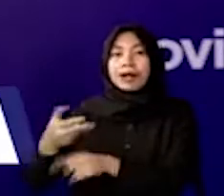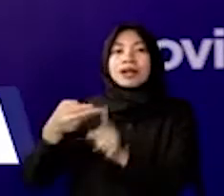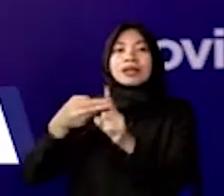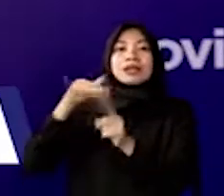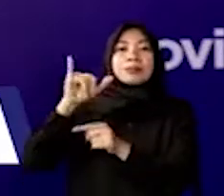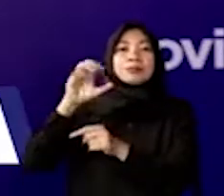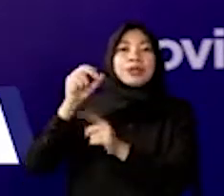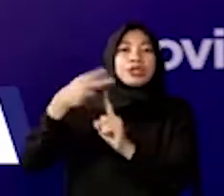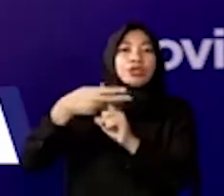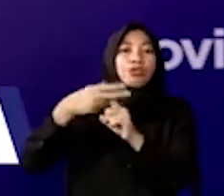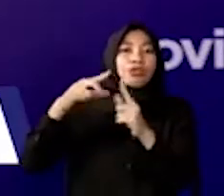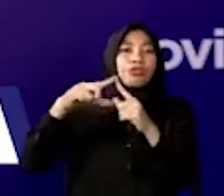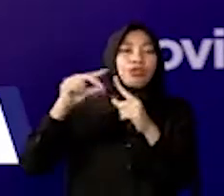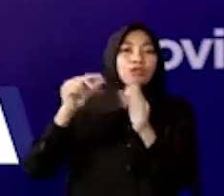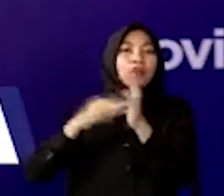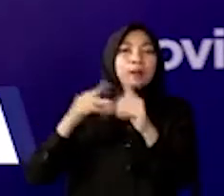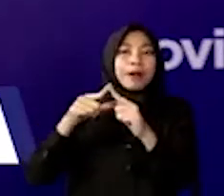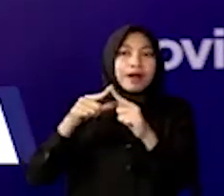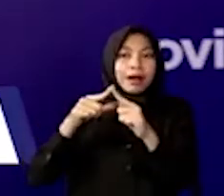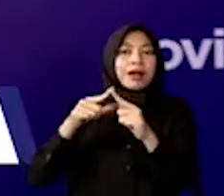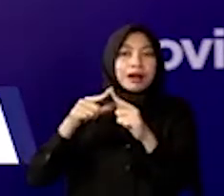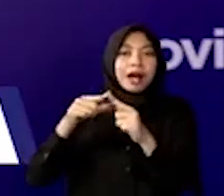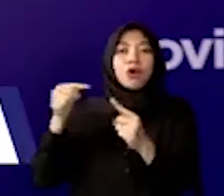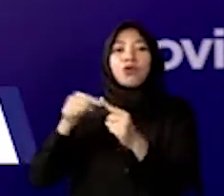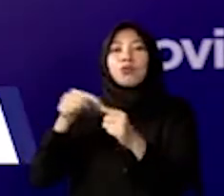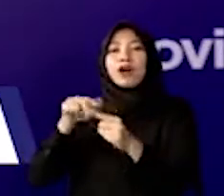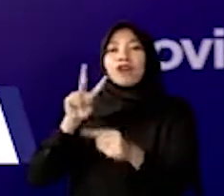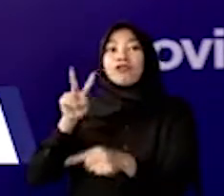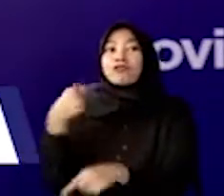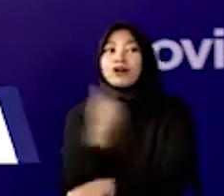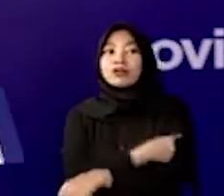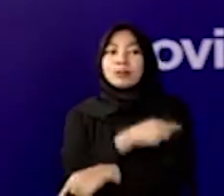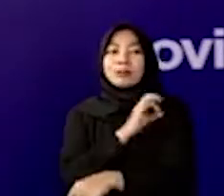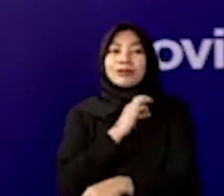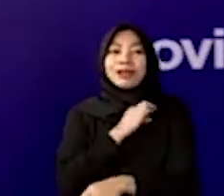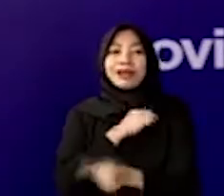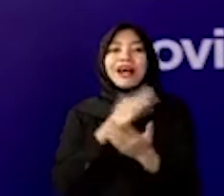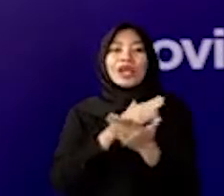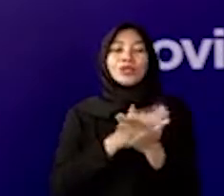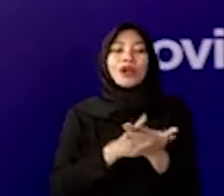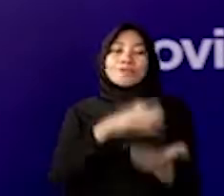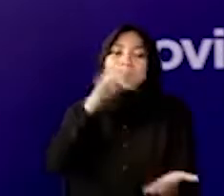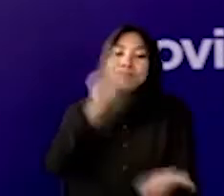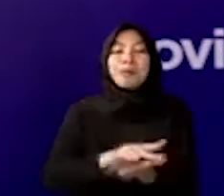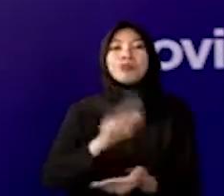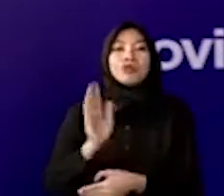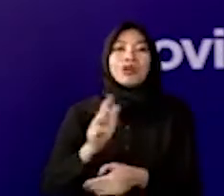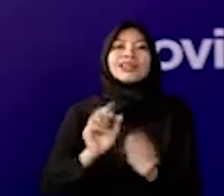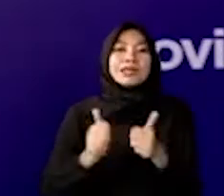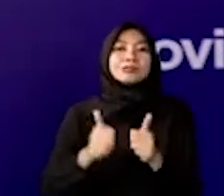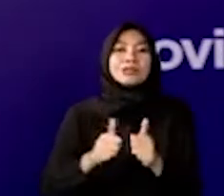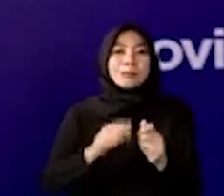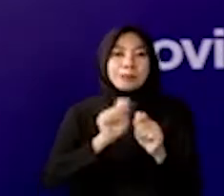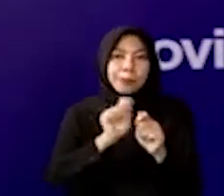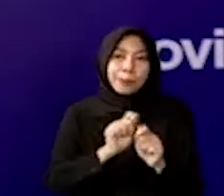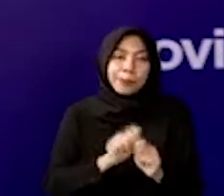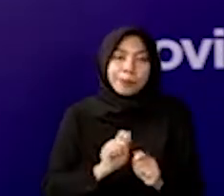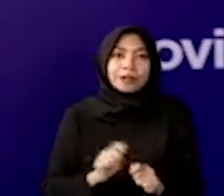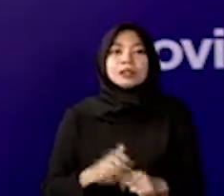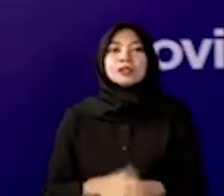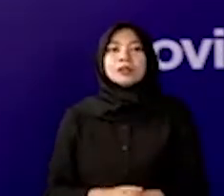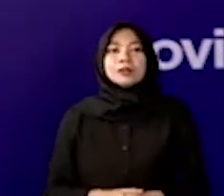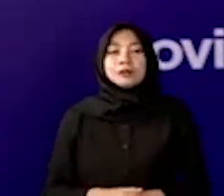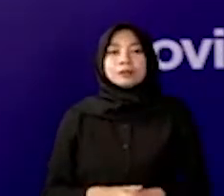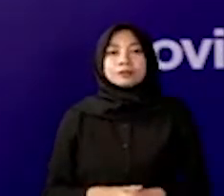menurunkan ppres dan ini adalah untuk pengadaan vaksin dan ini diperkirakan untuk eh 160